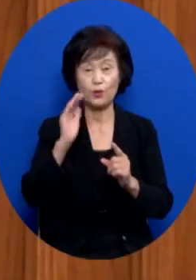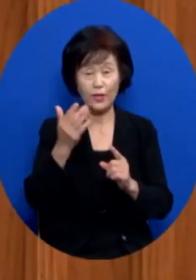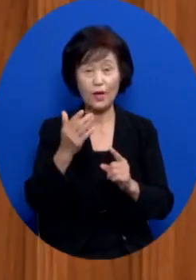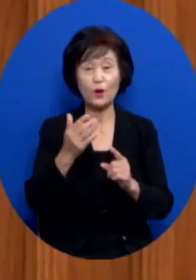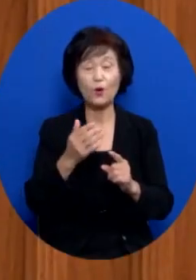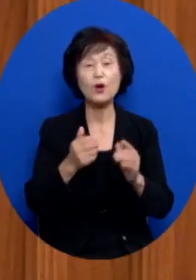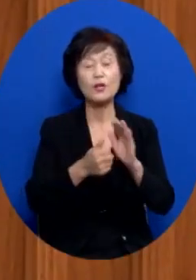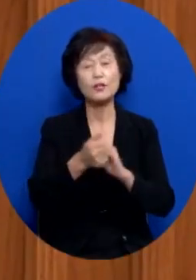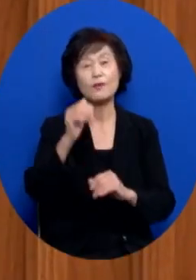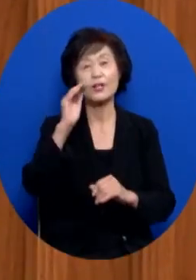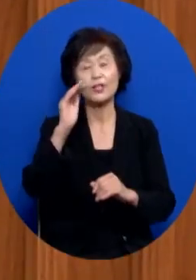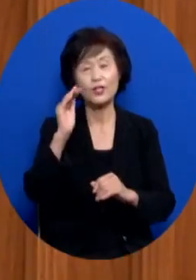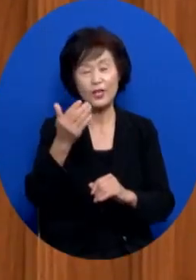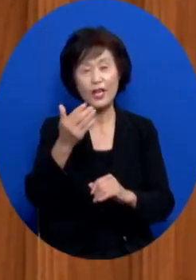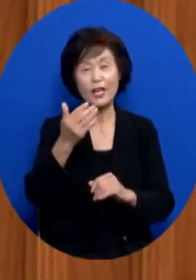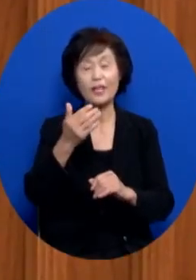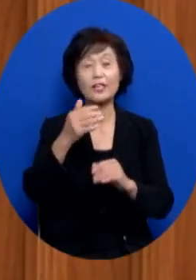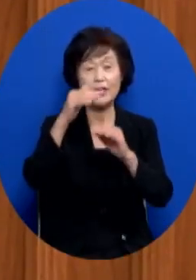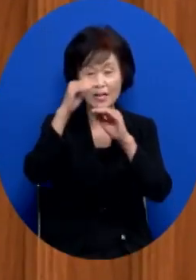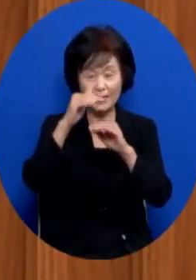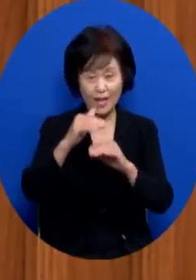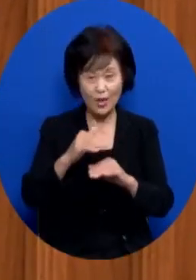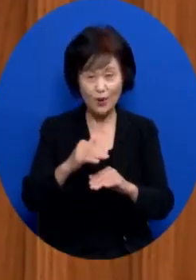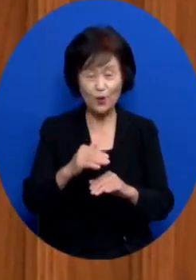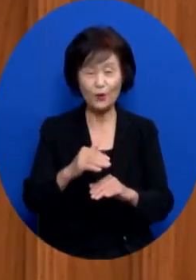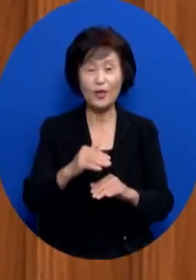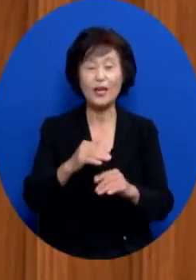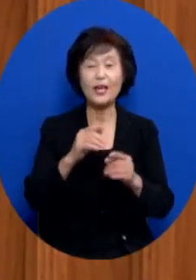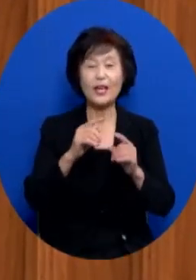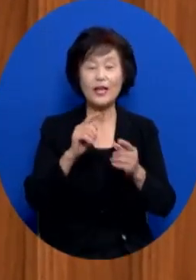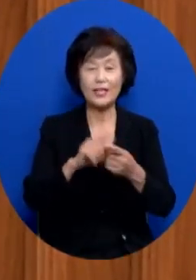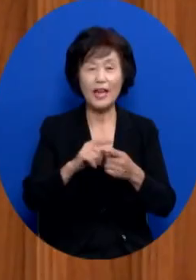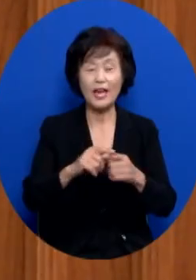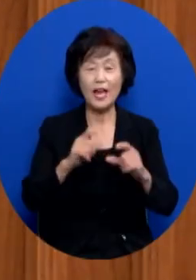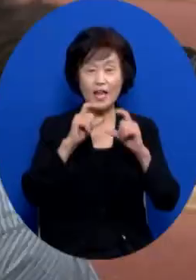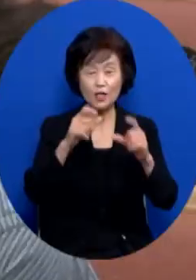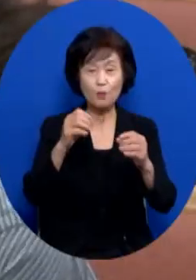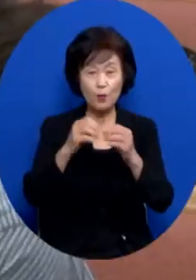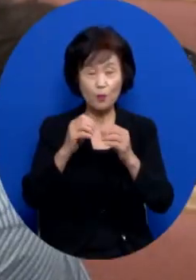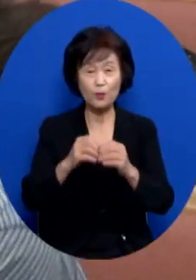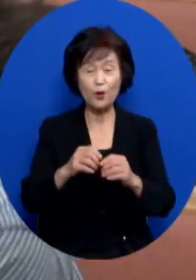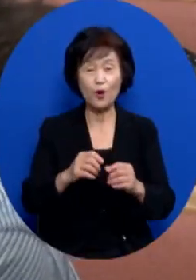희망이 되길 바란다는 내용의 하디 영적 각성 선포문을 재창했습니다.